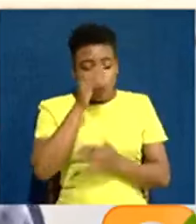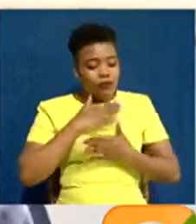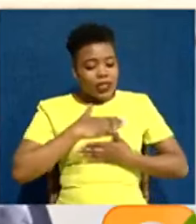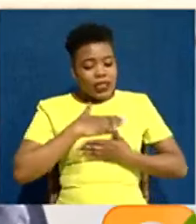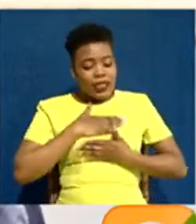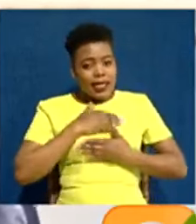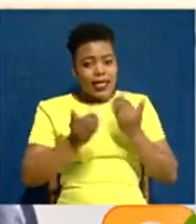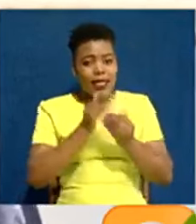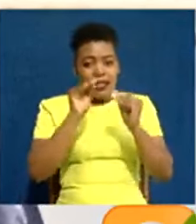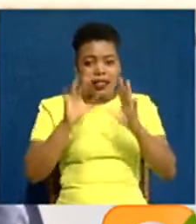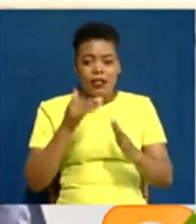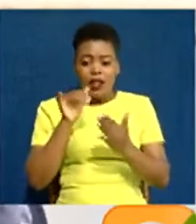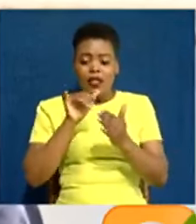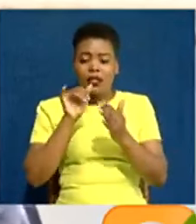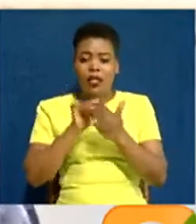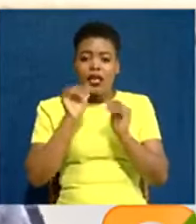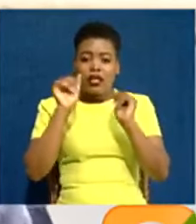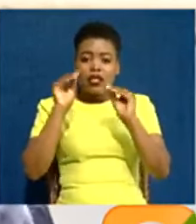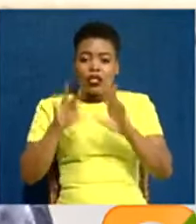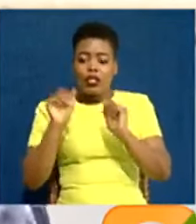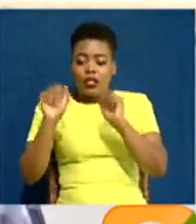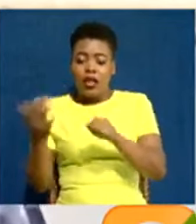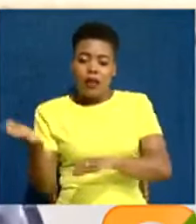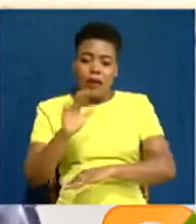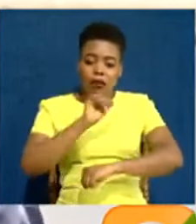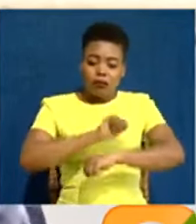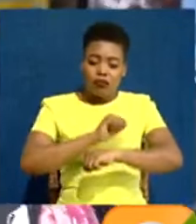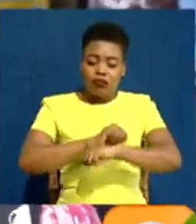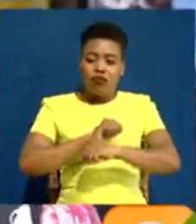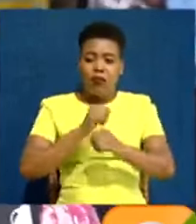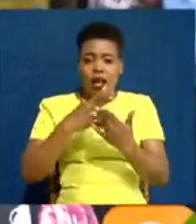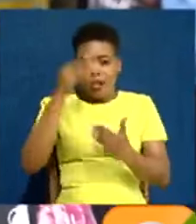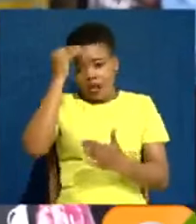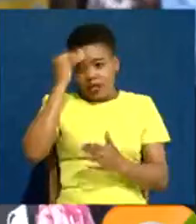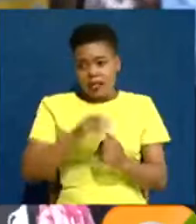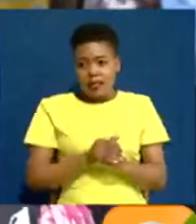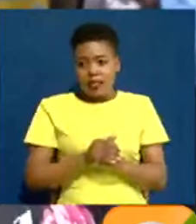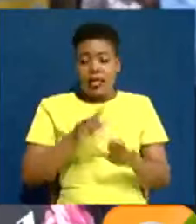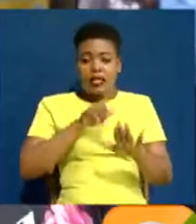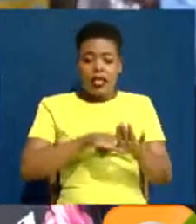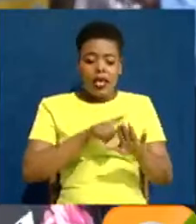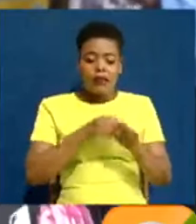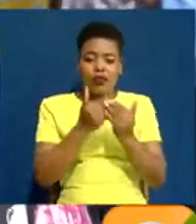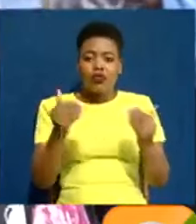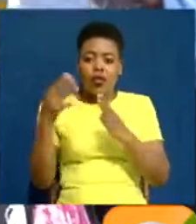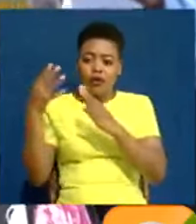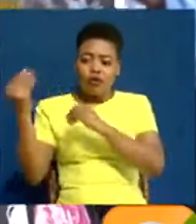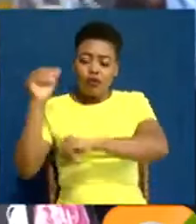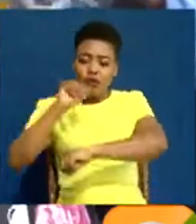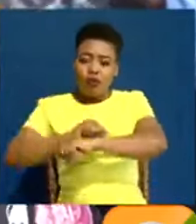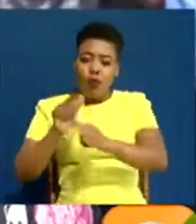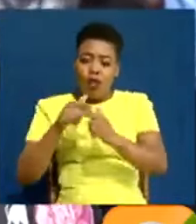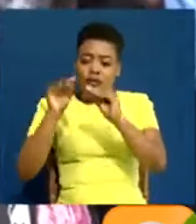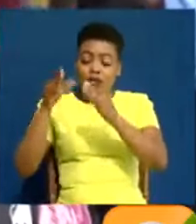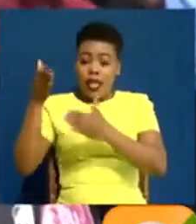walimu wetu warudi darasani na watoto wakose kusoma, wapate kusoma. Wakiwa shule walimu ndio wanawaangalia. Wakiwa peke